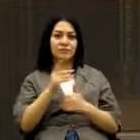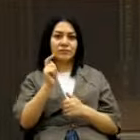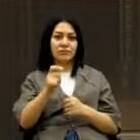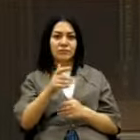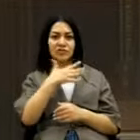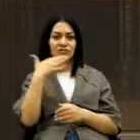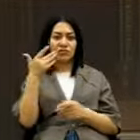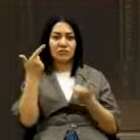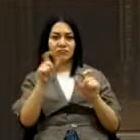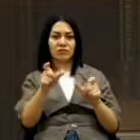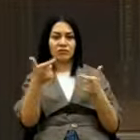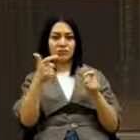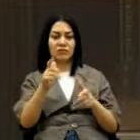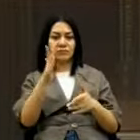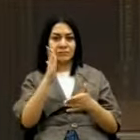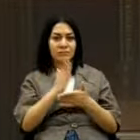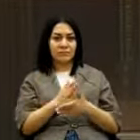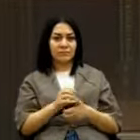en. Te isk